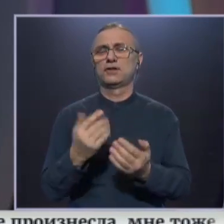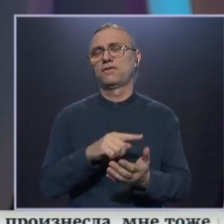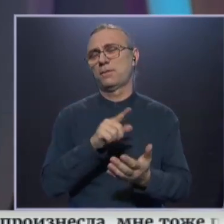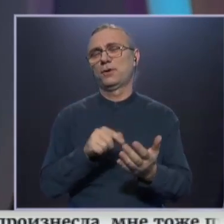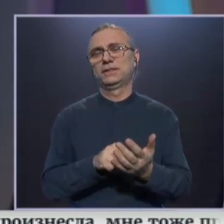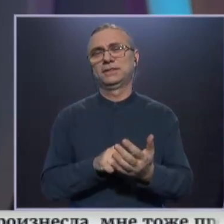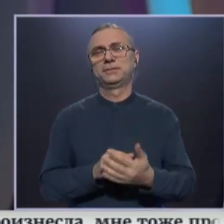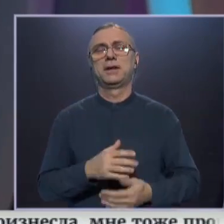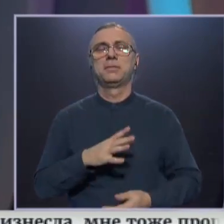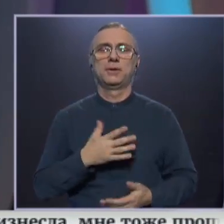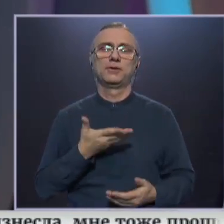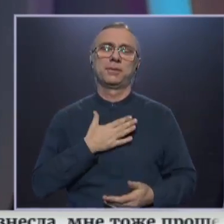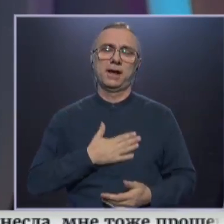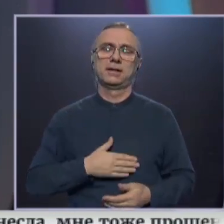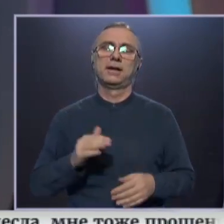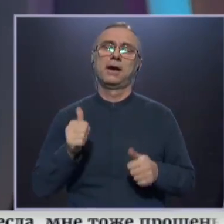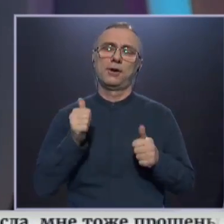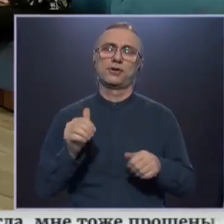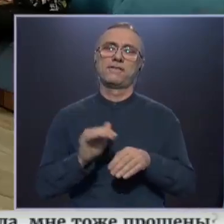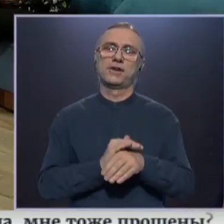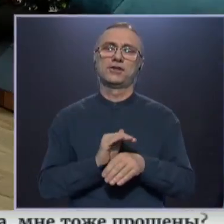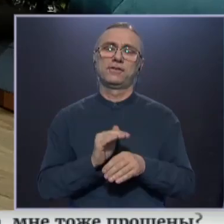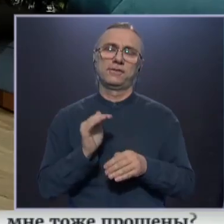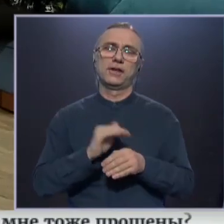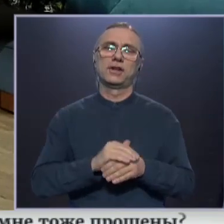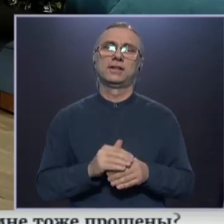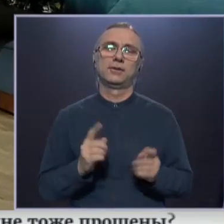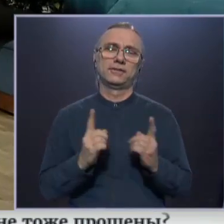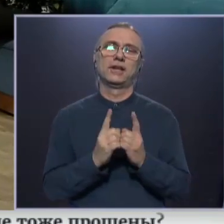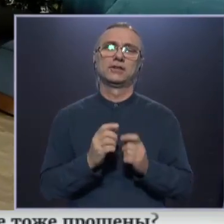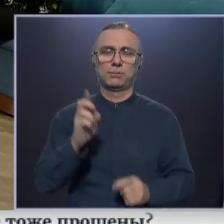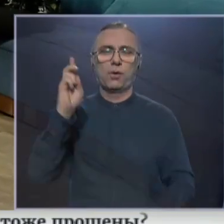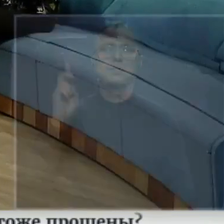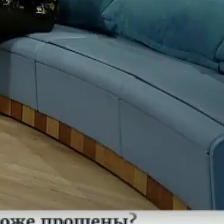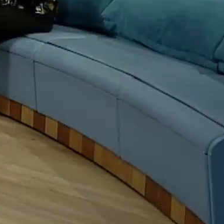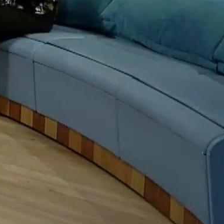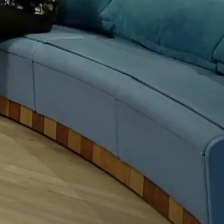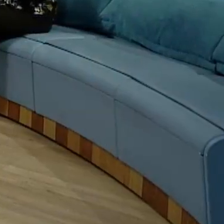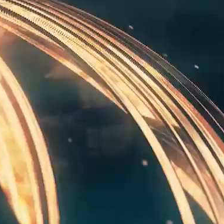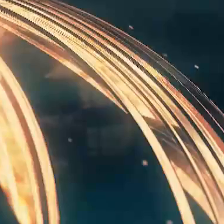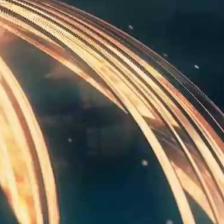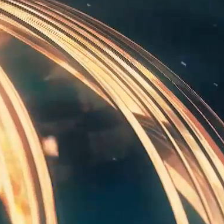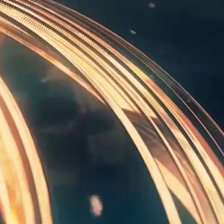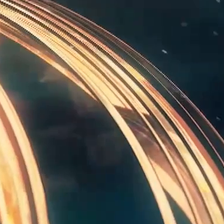Нам всегда очень приятно. Вам хорошего вечера и до встречи. С Богом! Вот, точно.